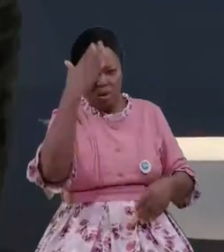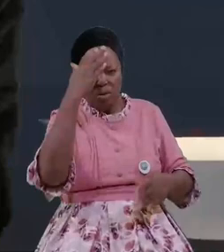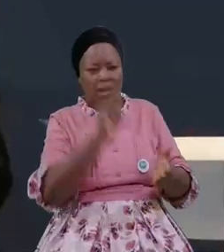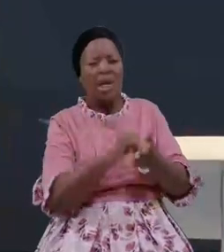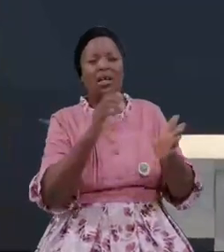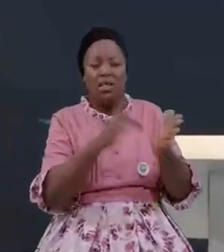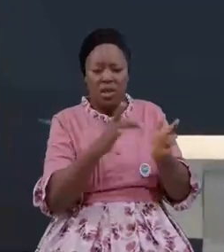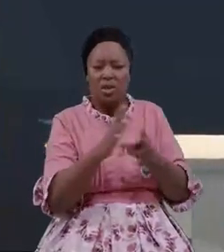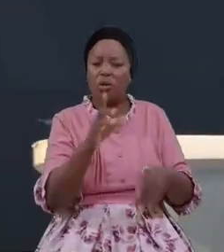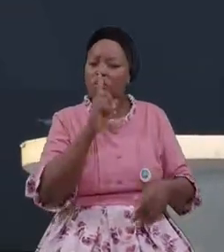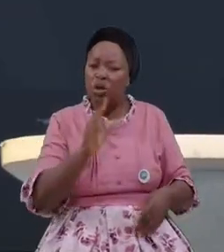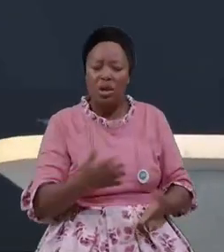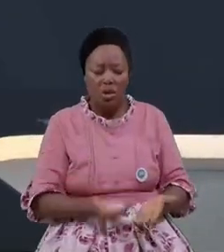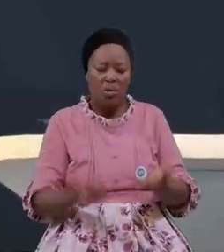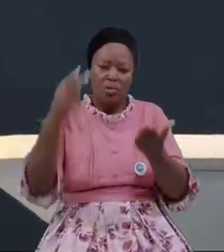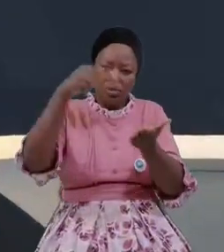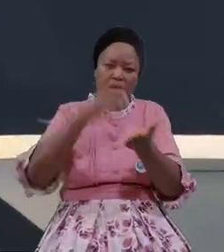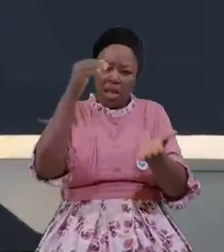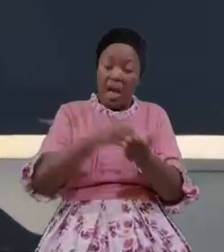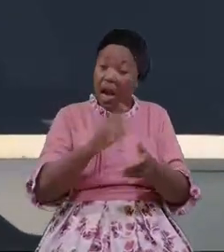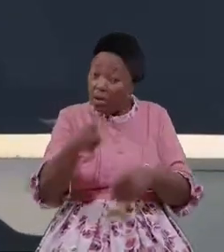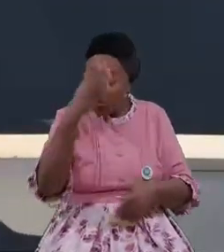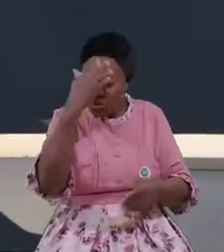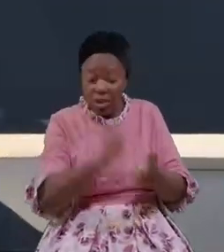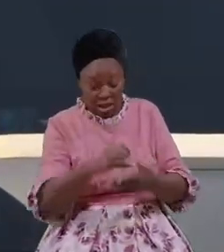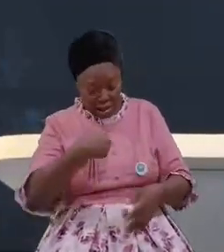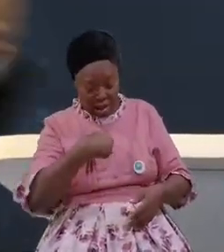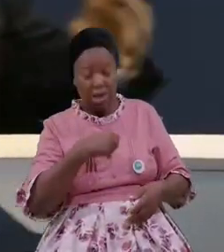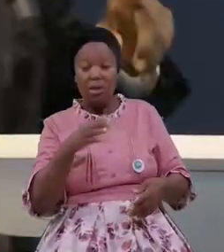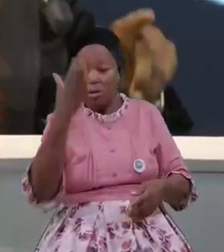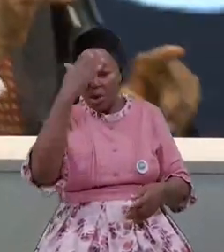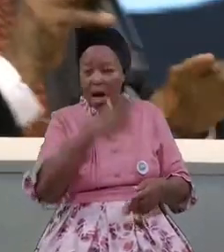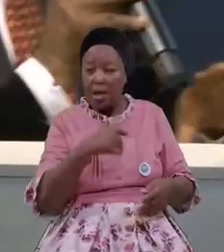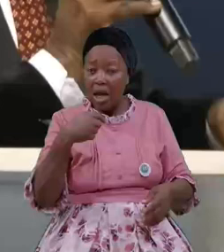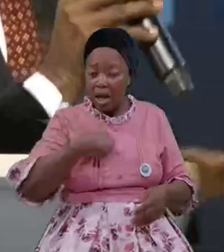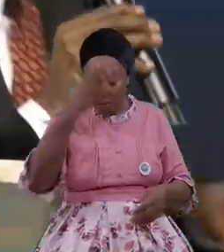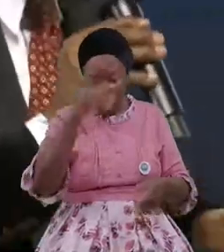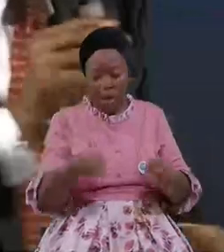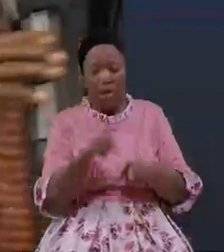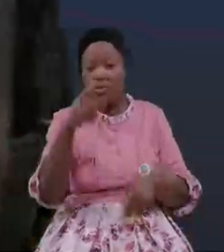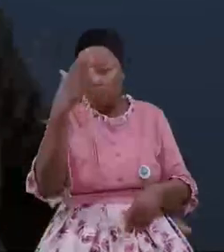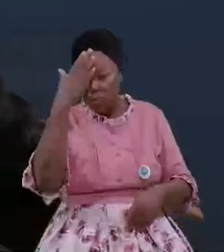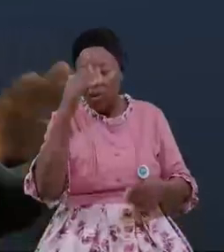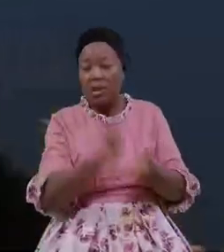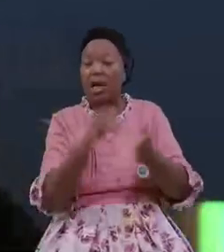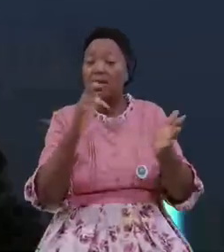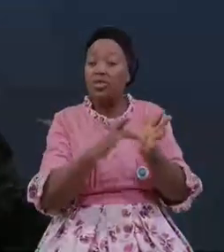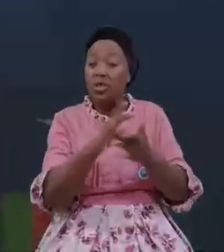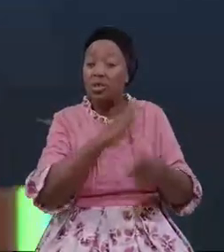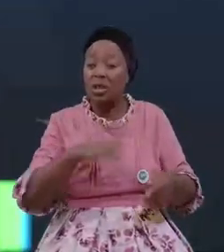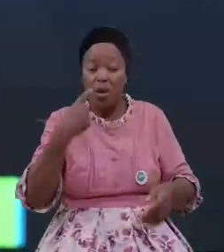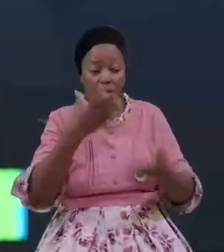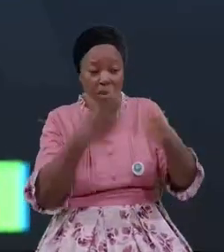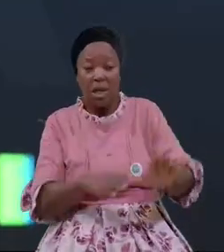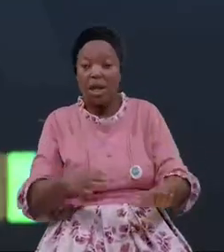savaient que Jésus est ressuscité vous savez je le sais tu le sais que Jésus-Christ qui était